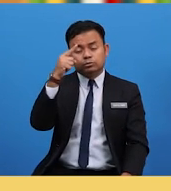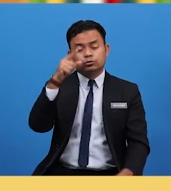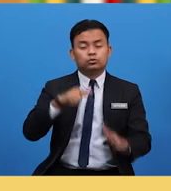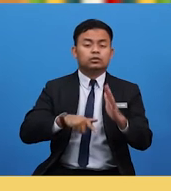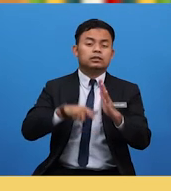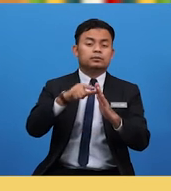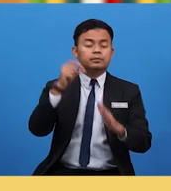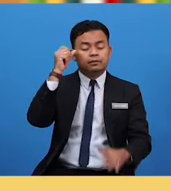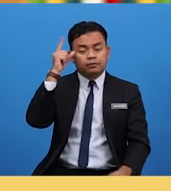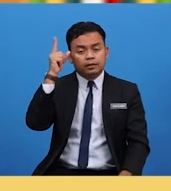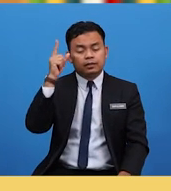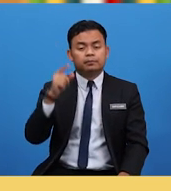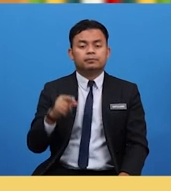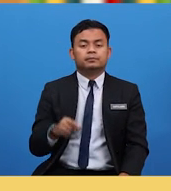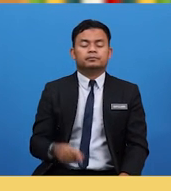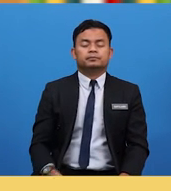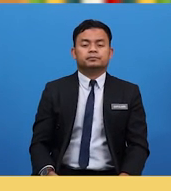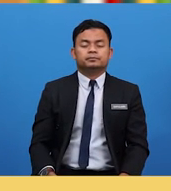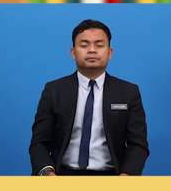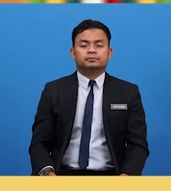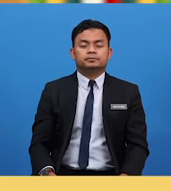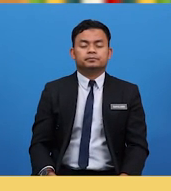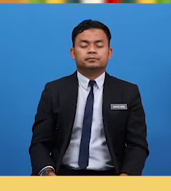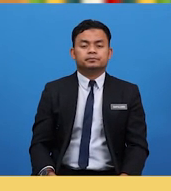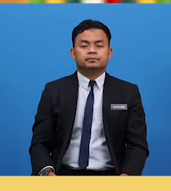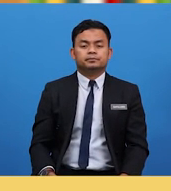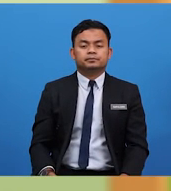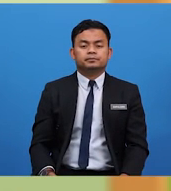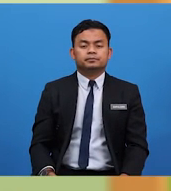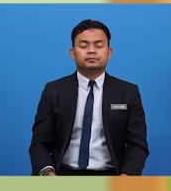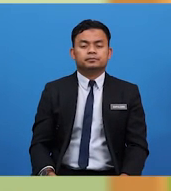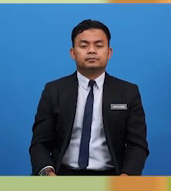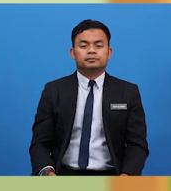terhadap kemahiran yang dipelajari pada hari ini